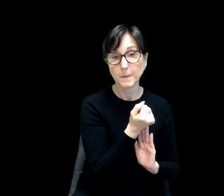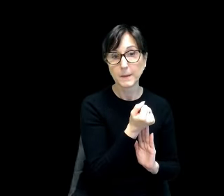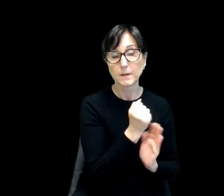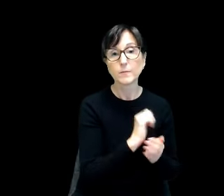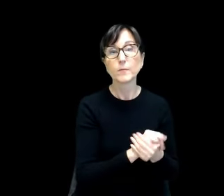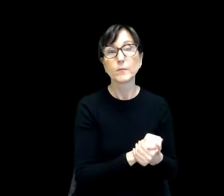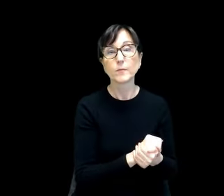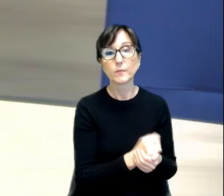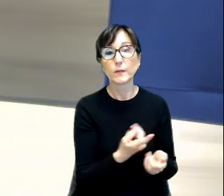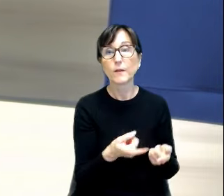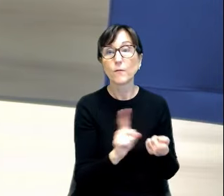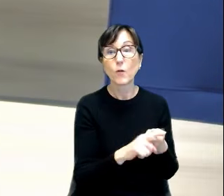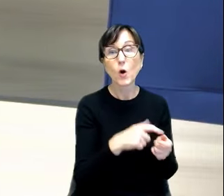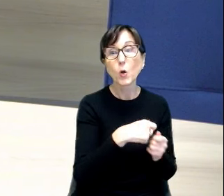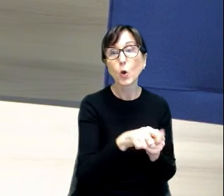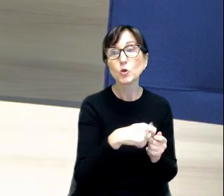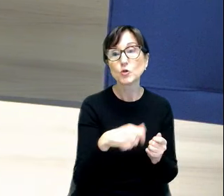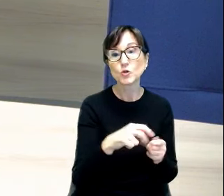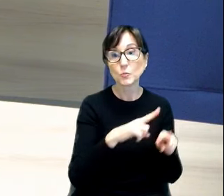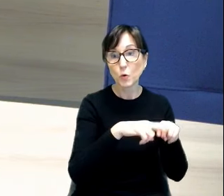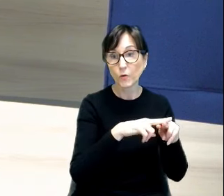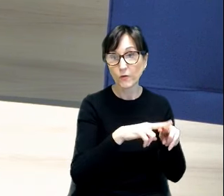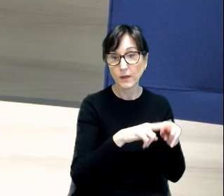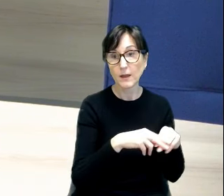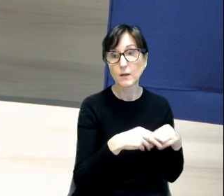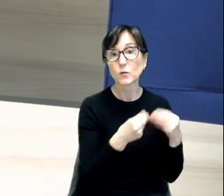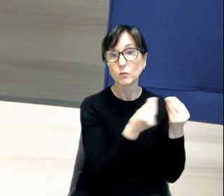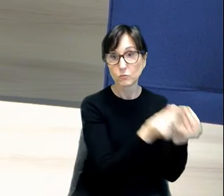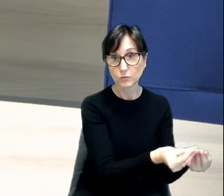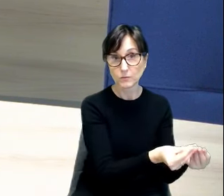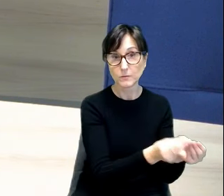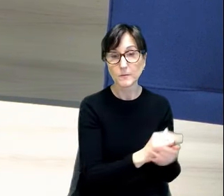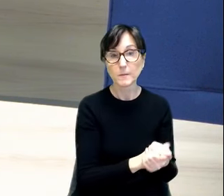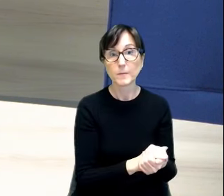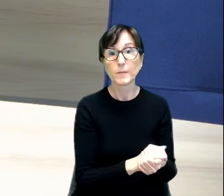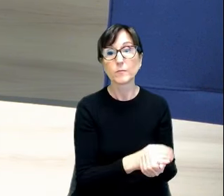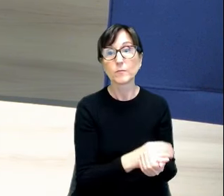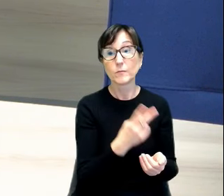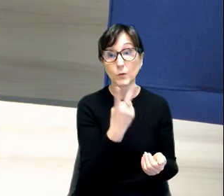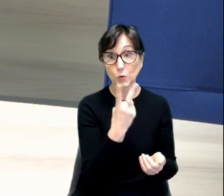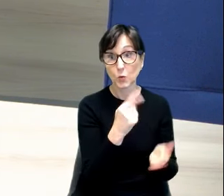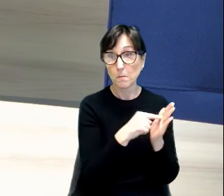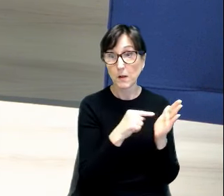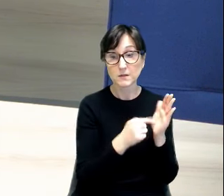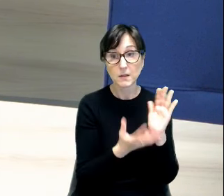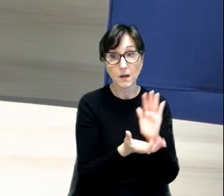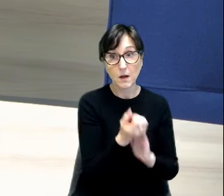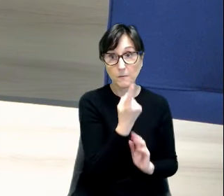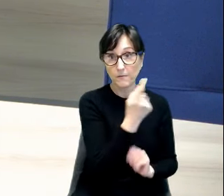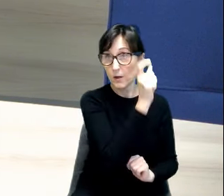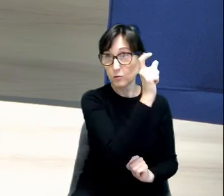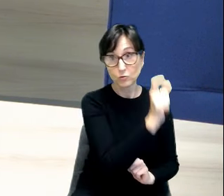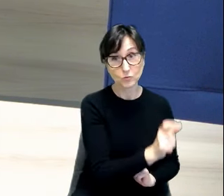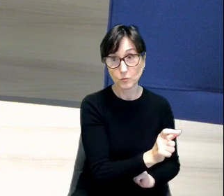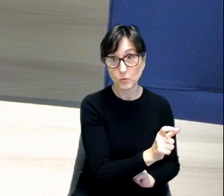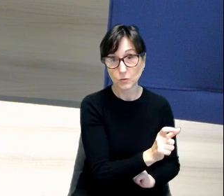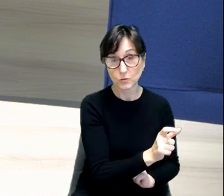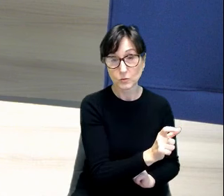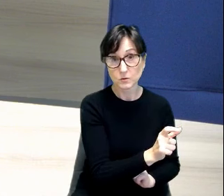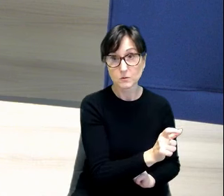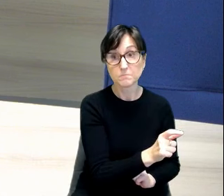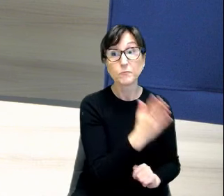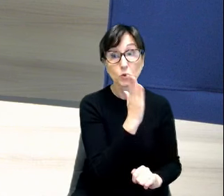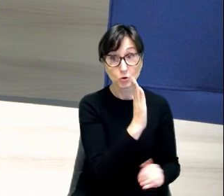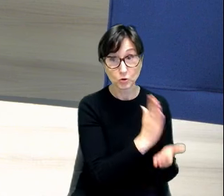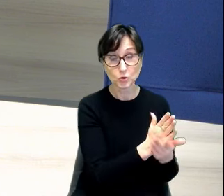lošimo vietos įsteigimą tai šioj vietoj 50% balsų lemia vienas žmogus o kaip o kodėl tai sakau kai kurie seniionaičiai